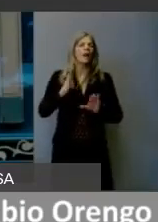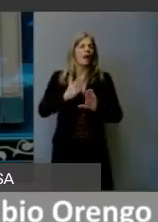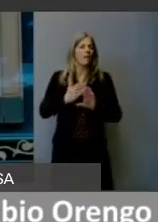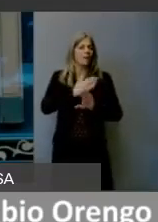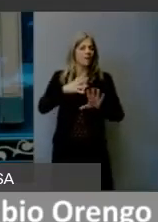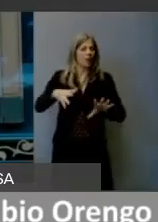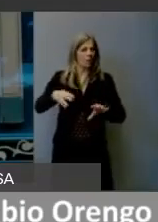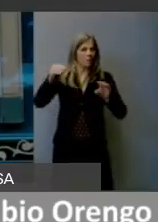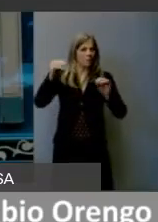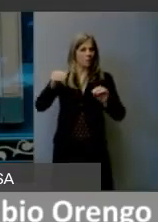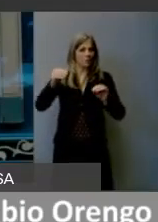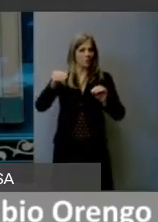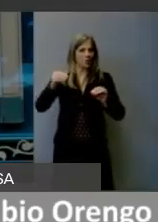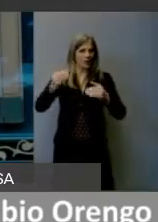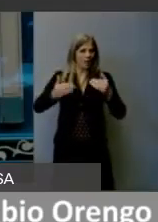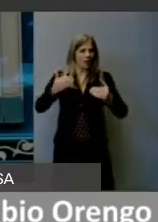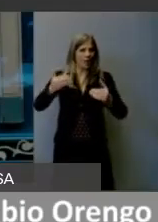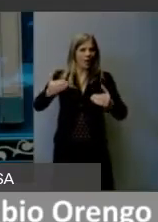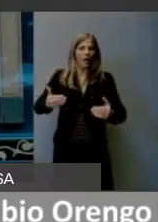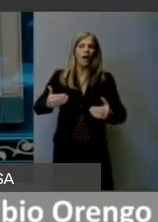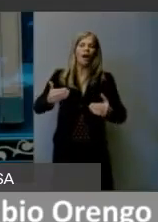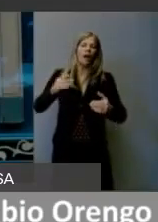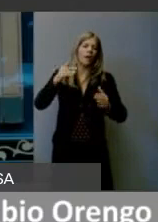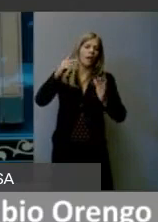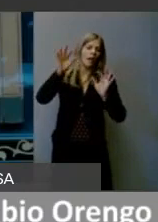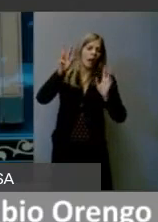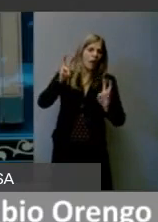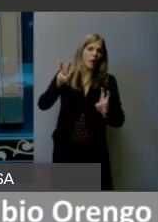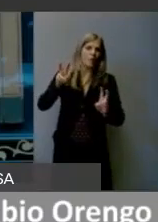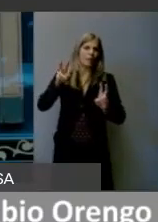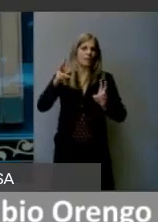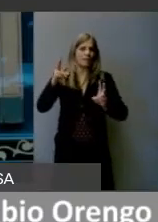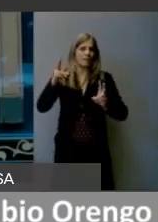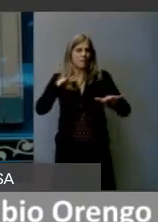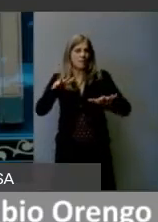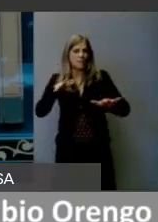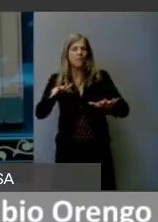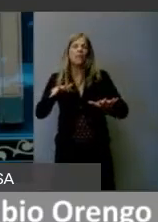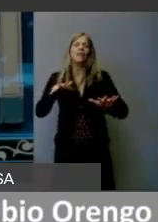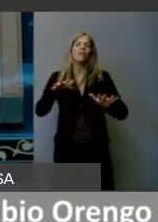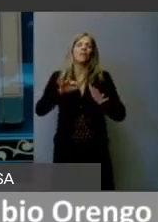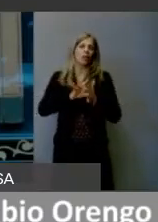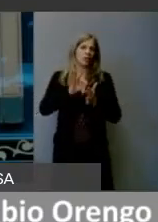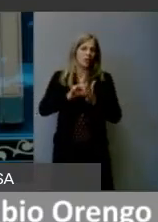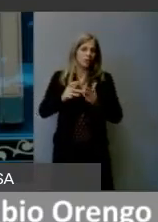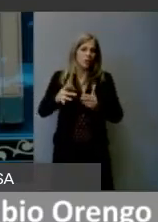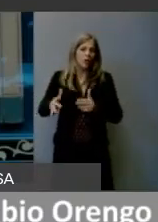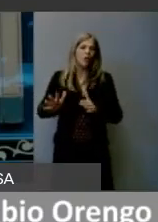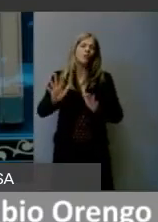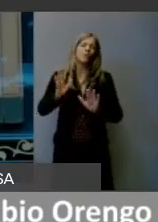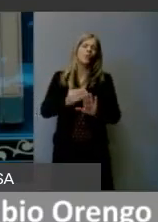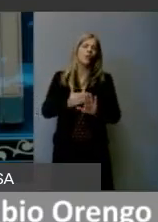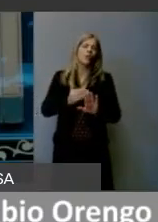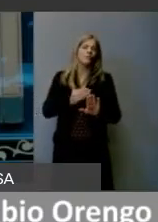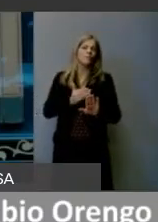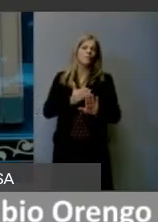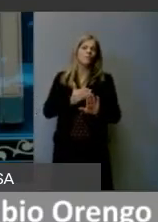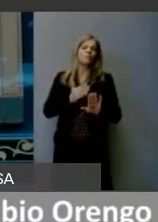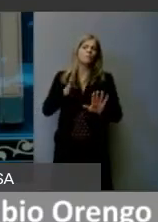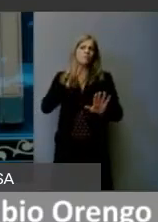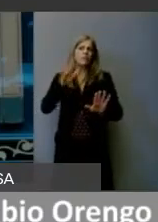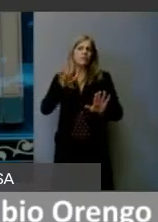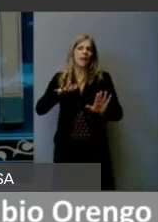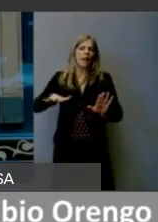argomenti locali e amministrativi nell'ordine del giorno, certo di interpretare il pensiero di tutti, mi